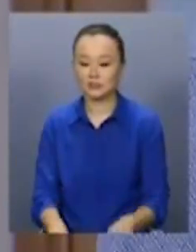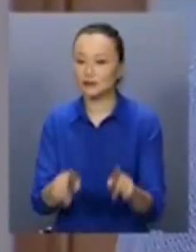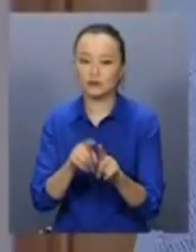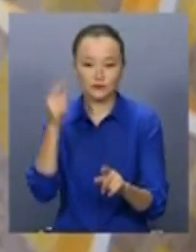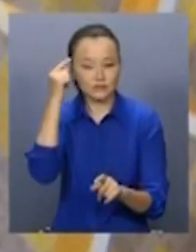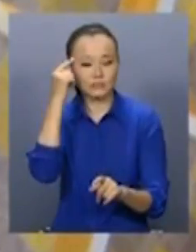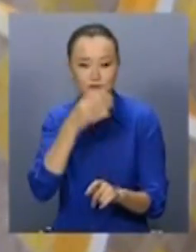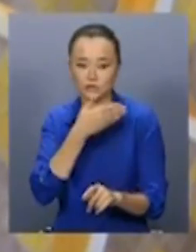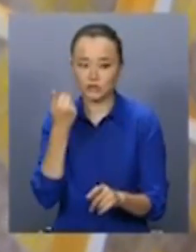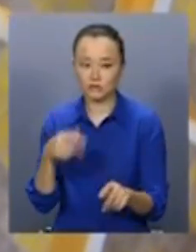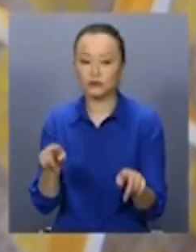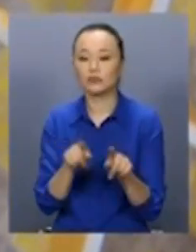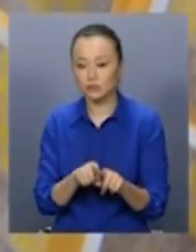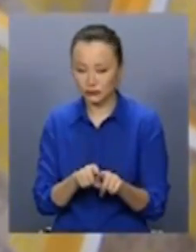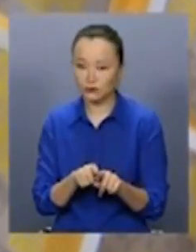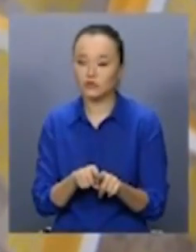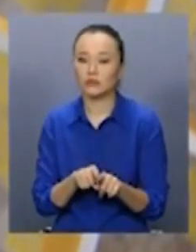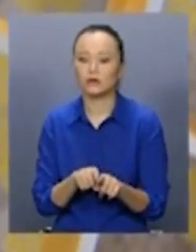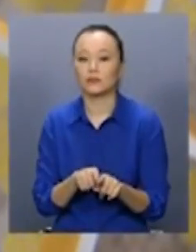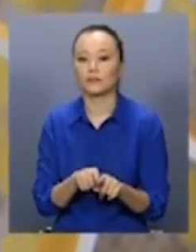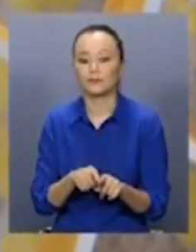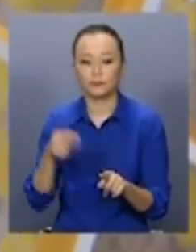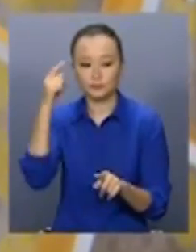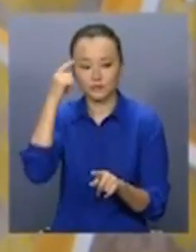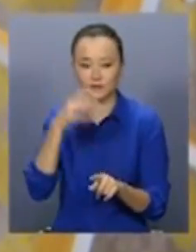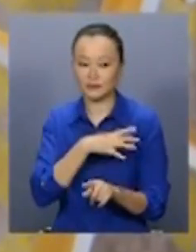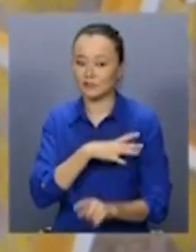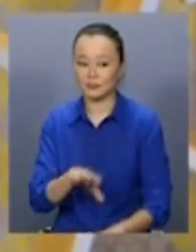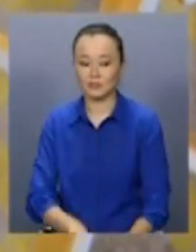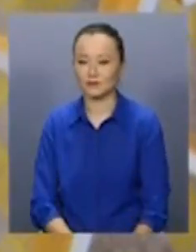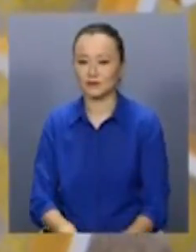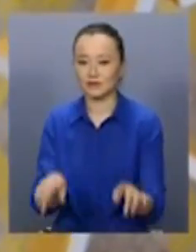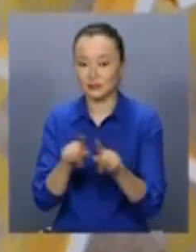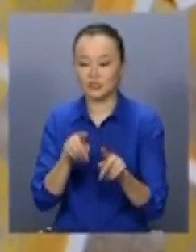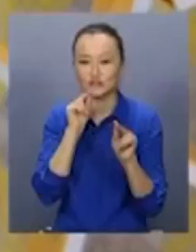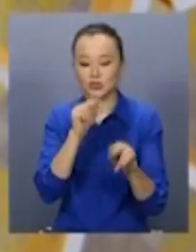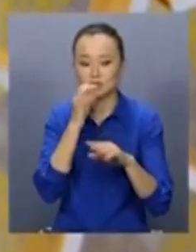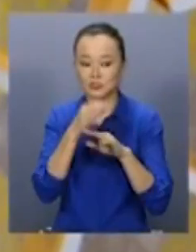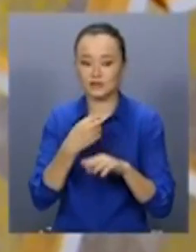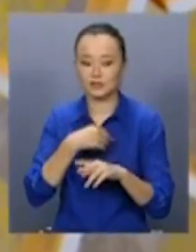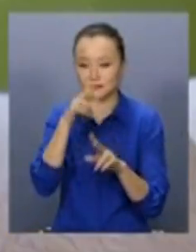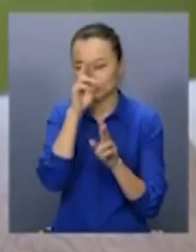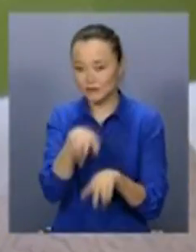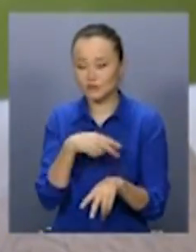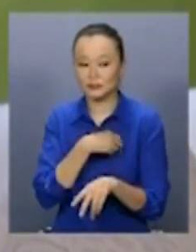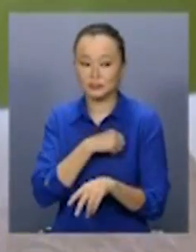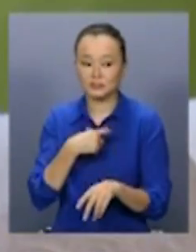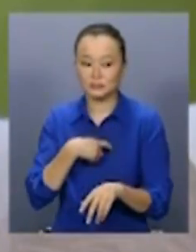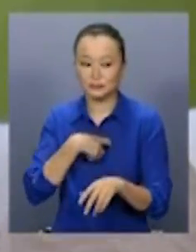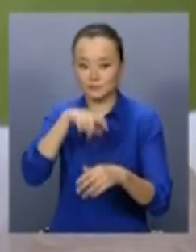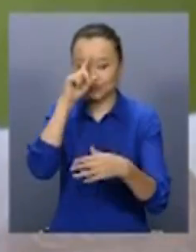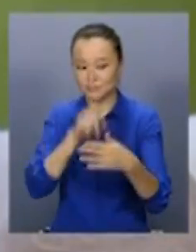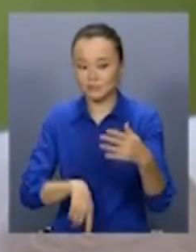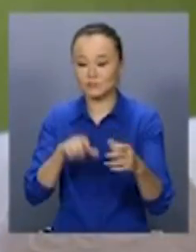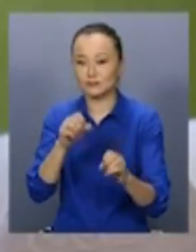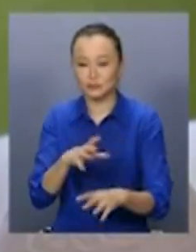ма сізде? Ой емес, ондай ойыма да кіріп шықпаған ондай нәрсе, шынымды айтамын. Мен білмеймін, мен енді өз-өзіме сенімді, соншалықты